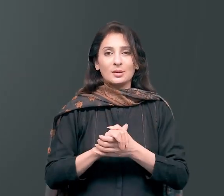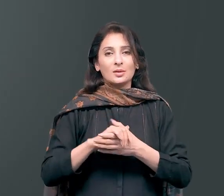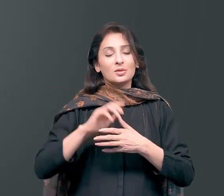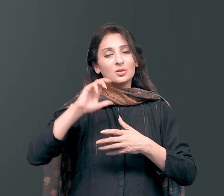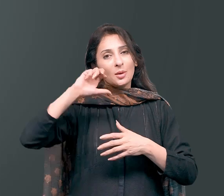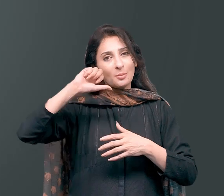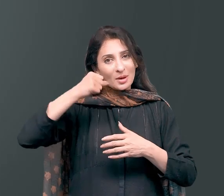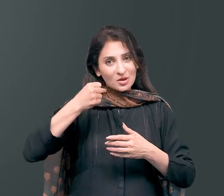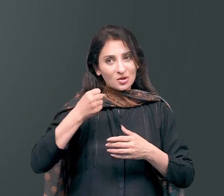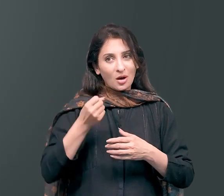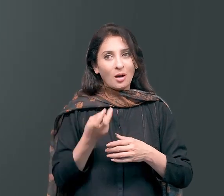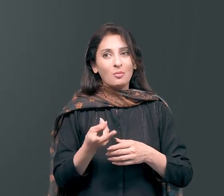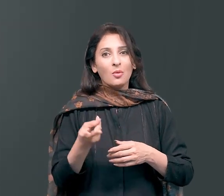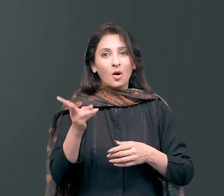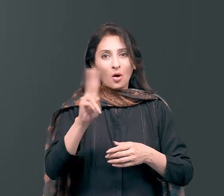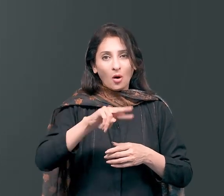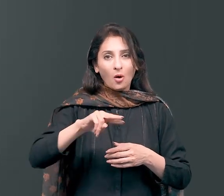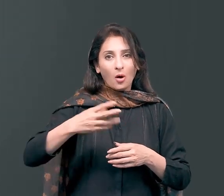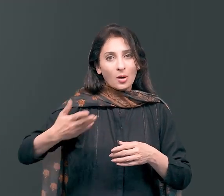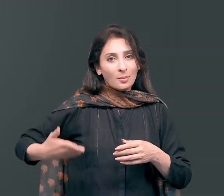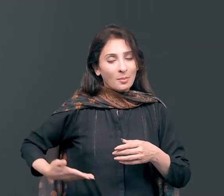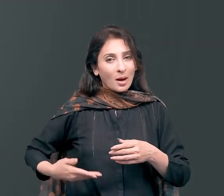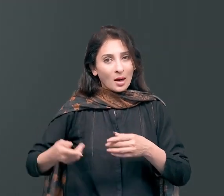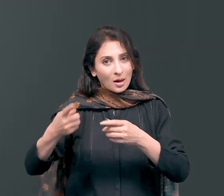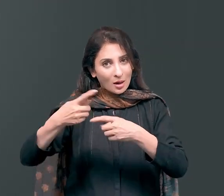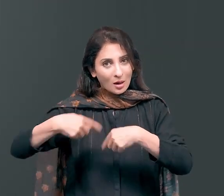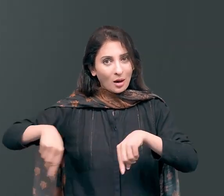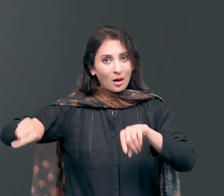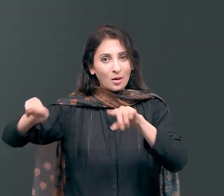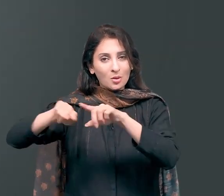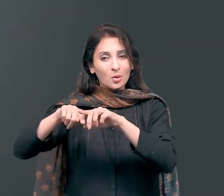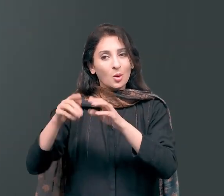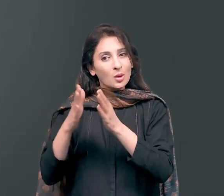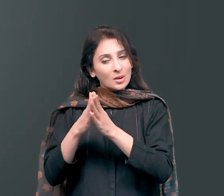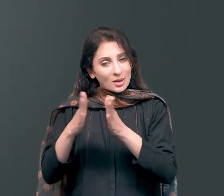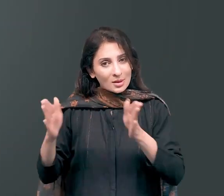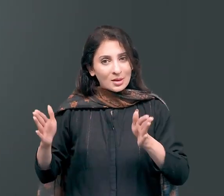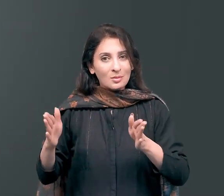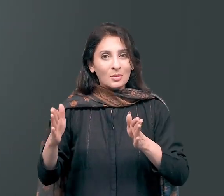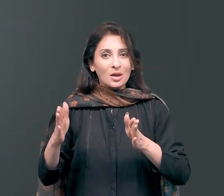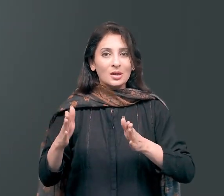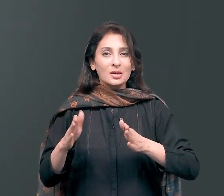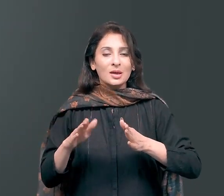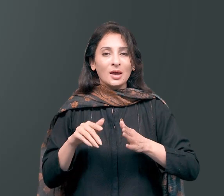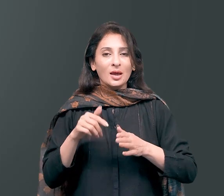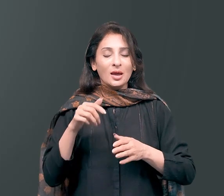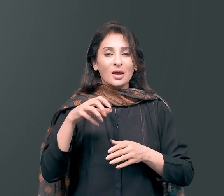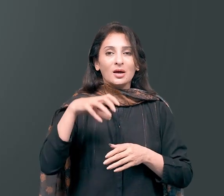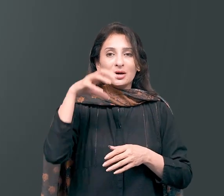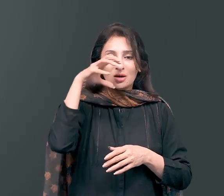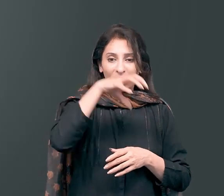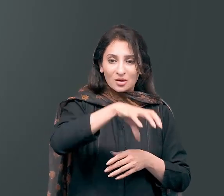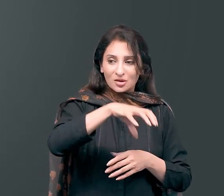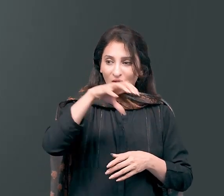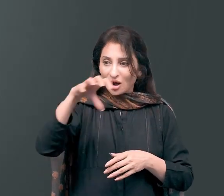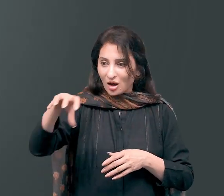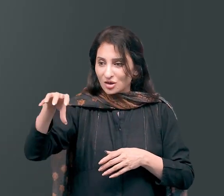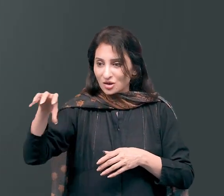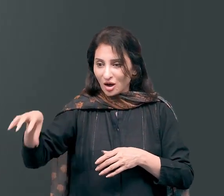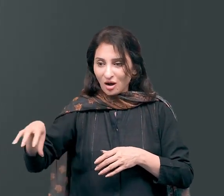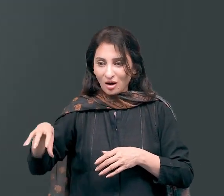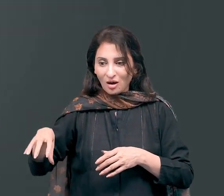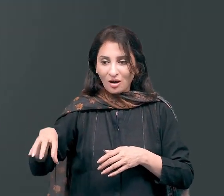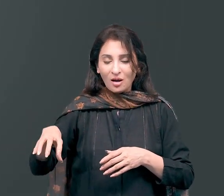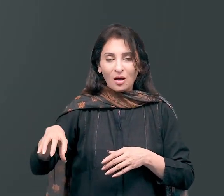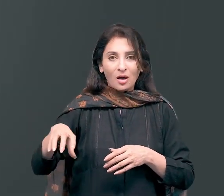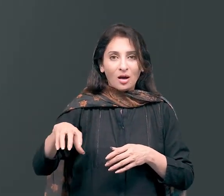گیا، جس میں یہ کہا گیا کہ پنجاب اور بنگال کو تقسیم کر کے جہاں جہاں مسلمان اکثریتی علاقے ہیں،